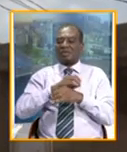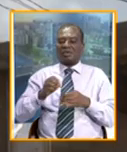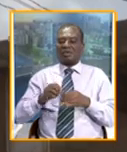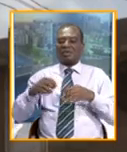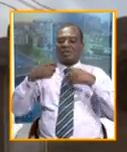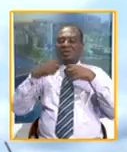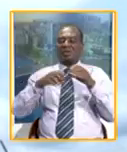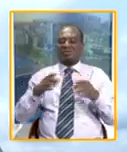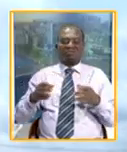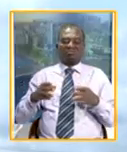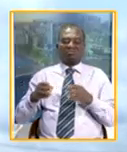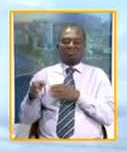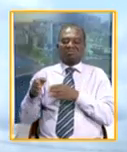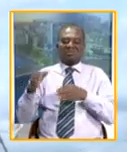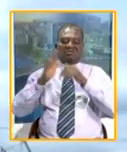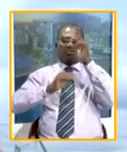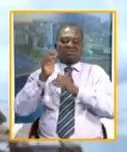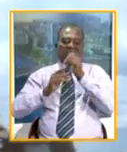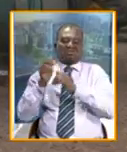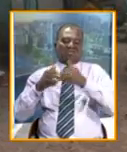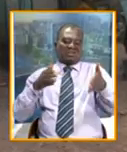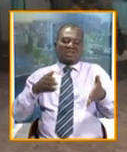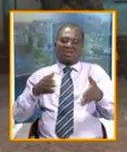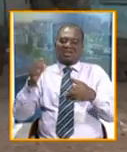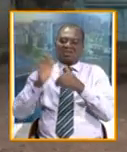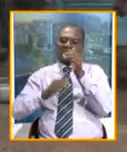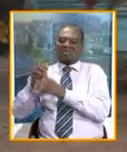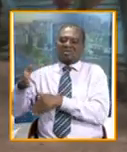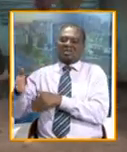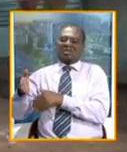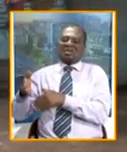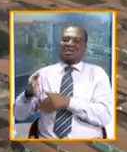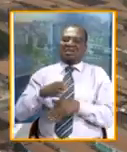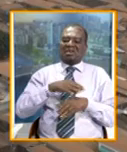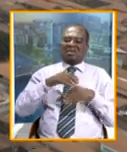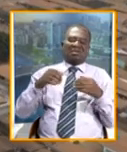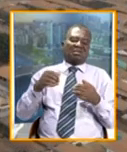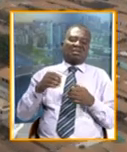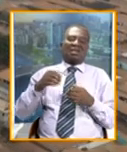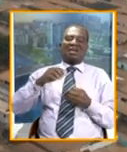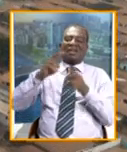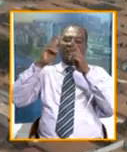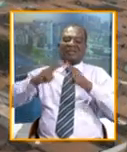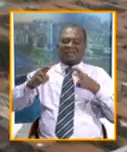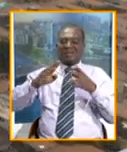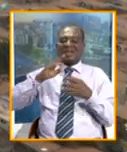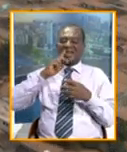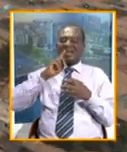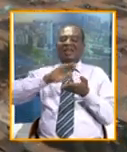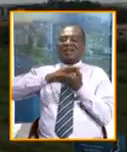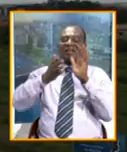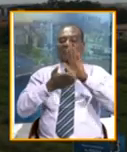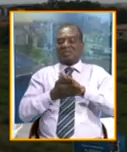non contrôlée. Conséquence, des constructions anarchiques, une ville rouge du fait de la poussière et un